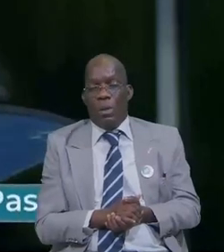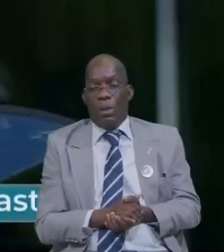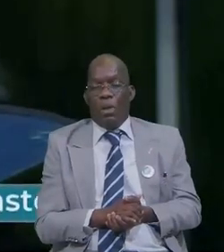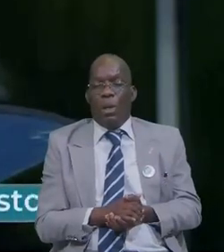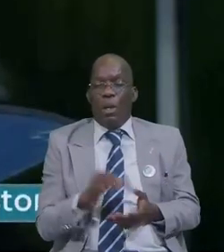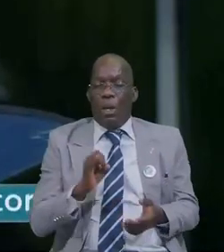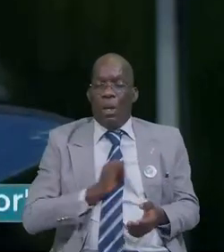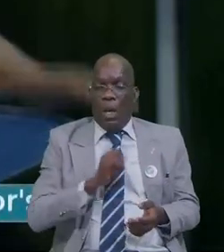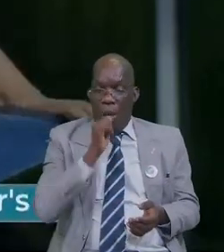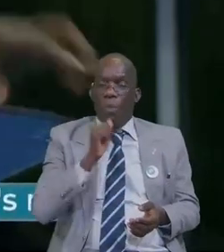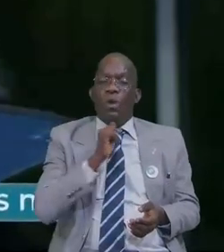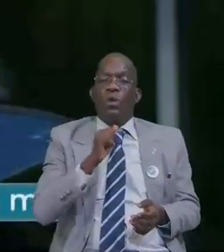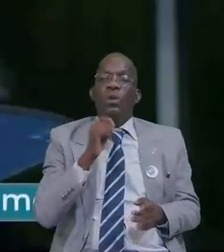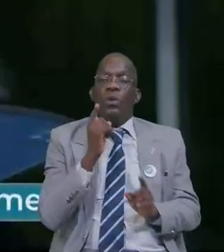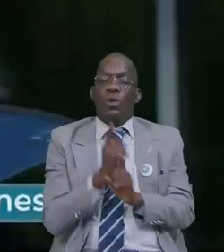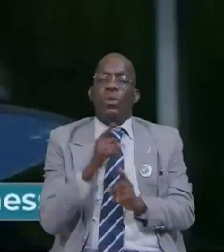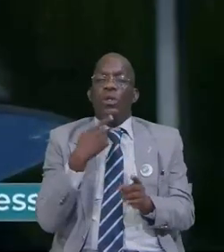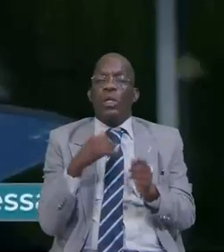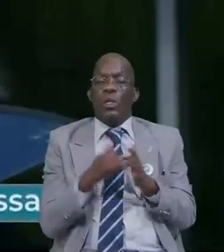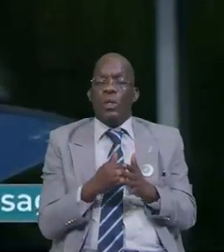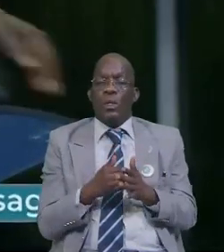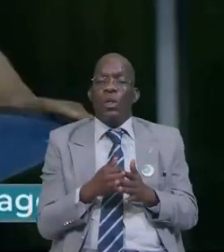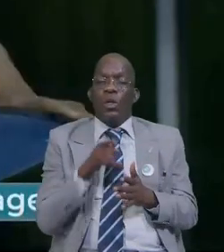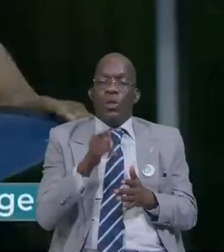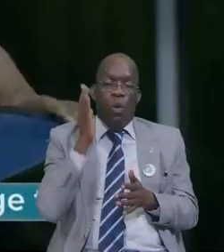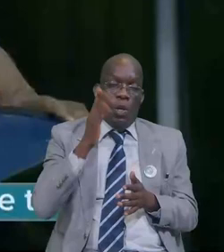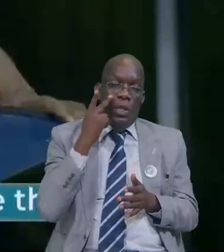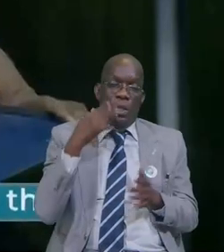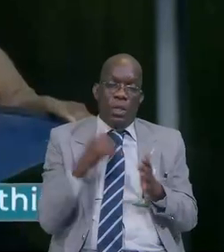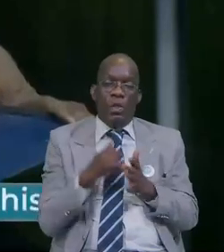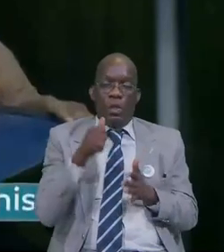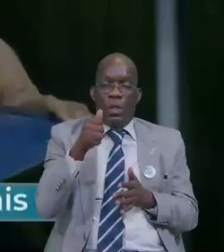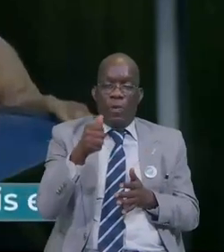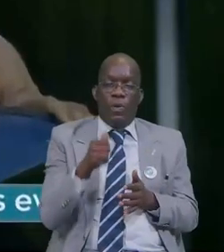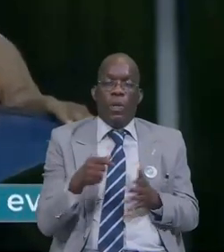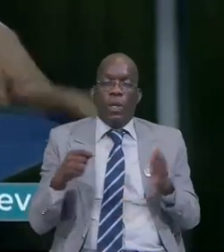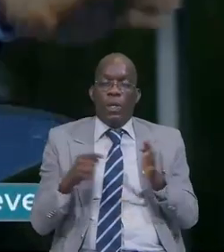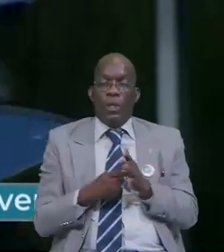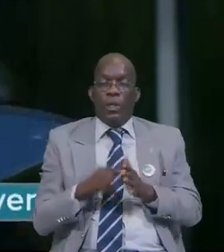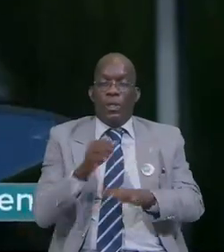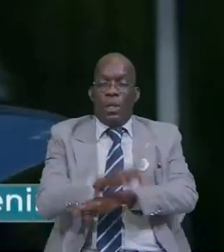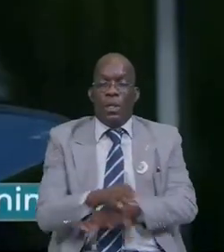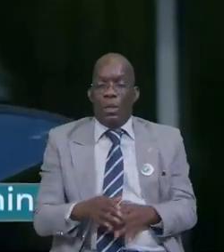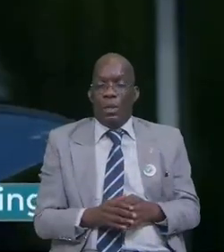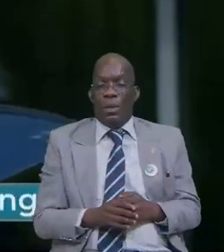Je ne dis pas parce qu'il faut le dire. Vous le verrez vous-même. Ce soir même.